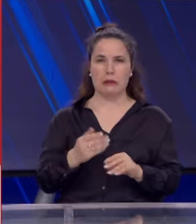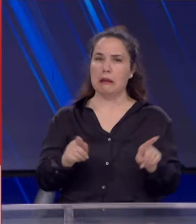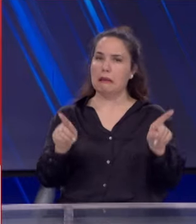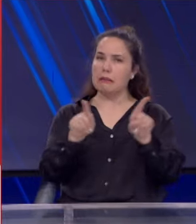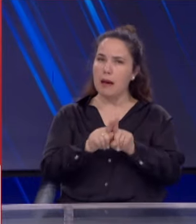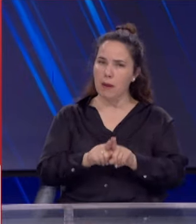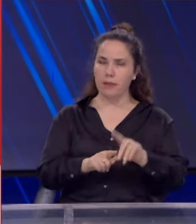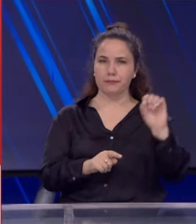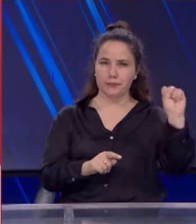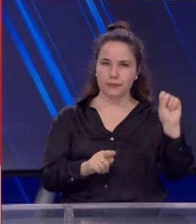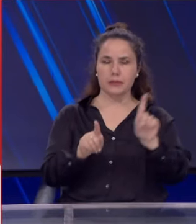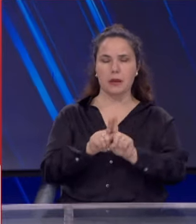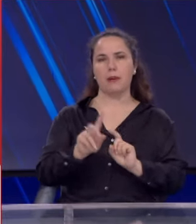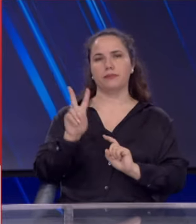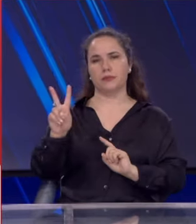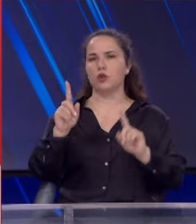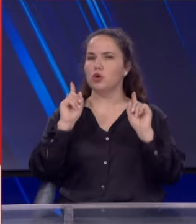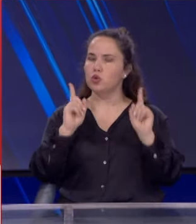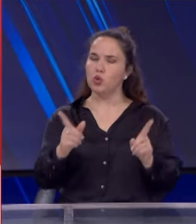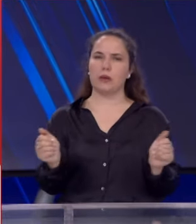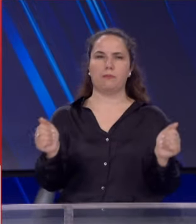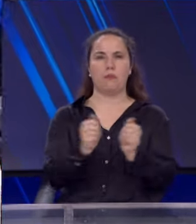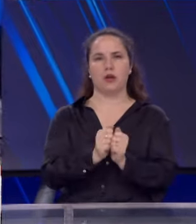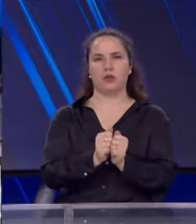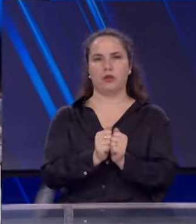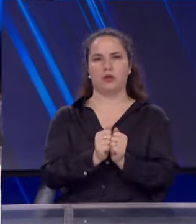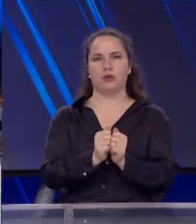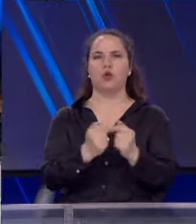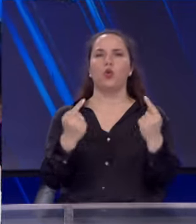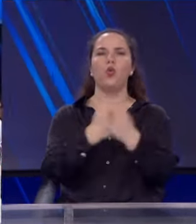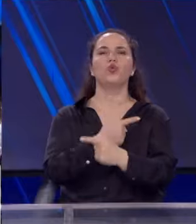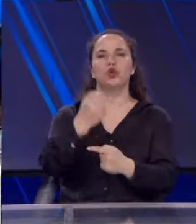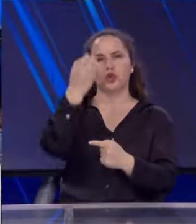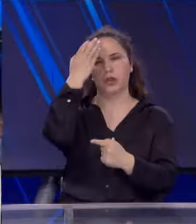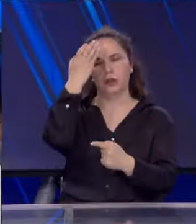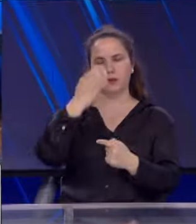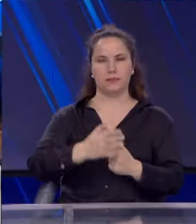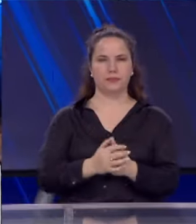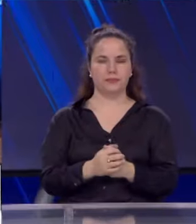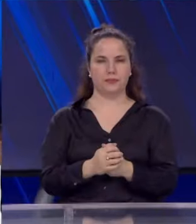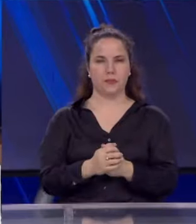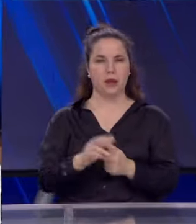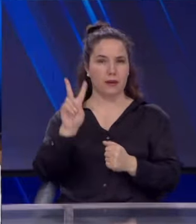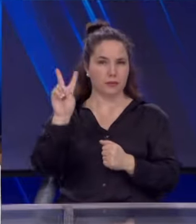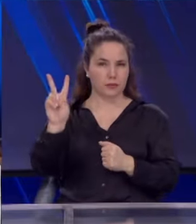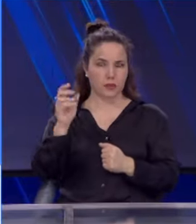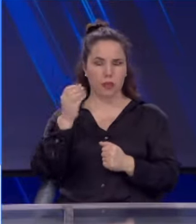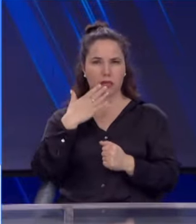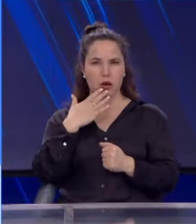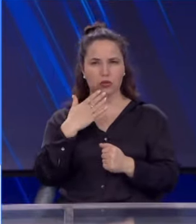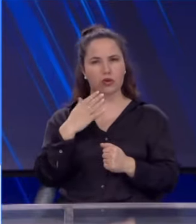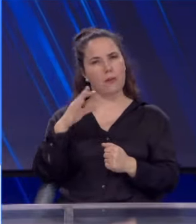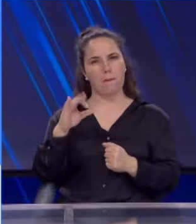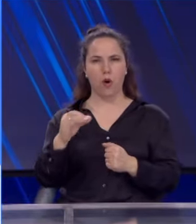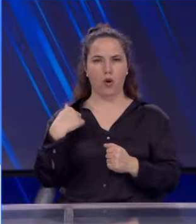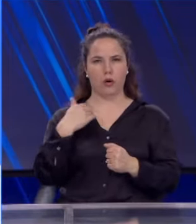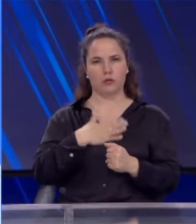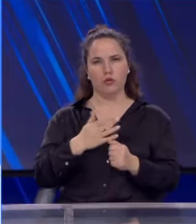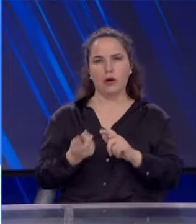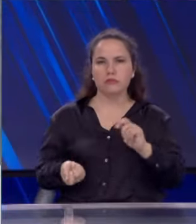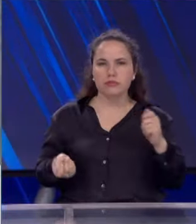po votues të Partisë Socialiste, ju ka ardhur majt hundës. Sipas Bashës, Partia Demokratike është e vetmja forcë politike që do të sjellë ndryshimin në